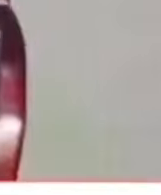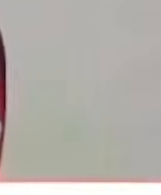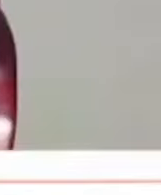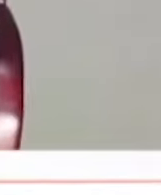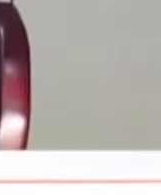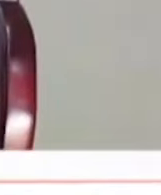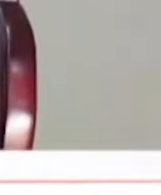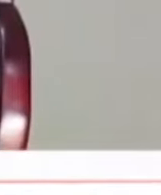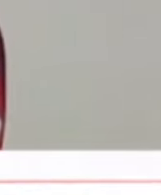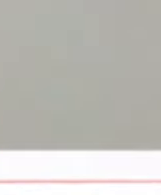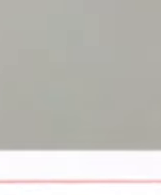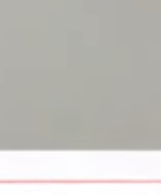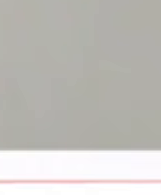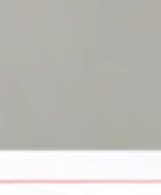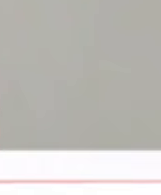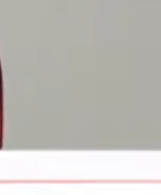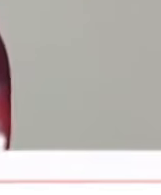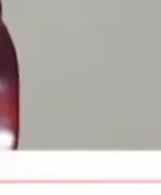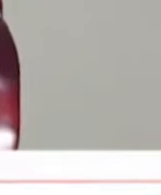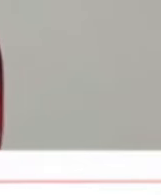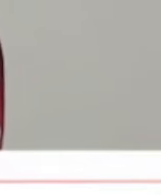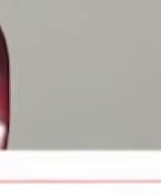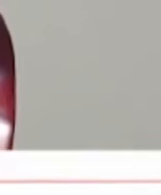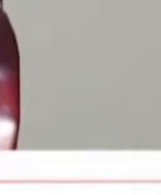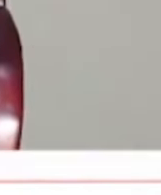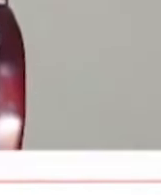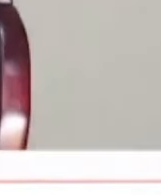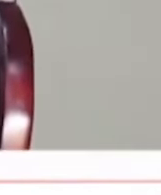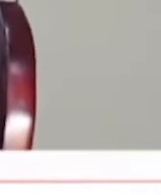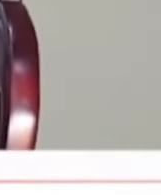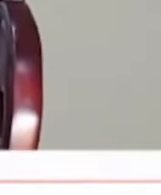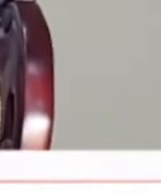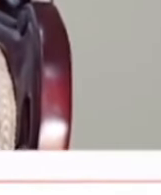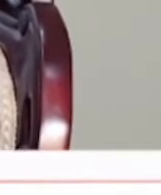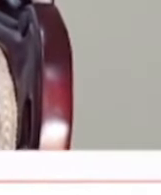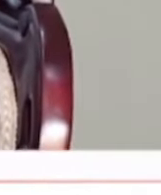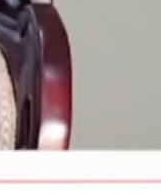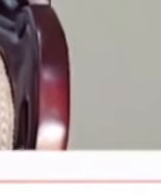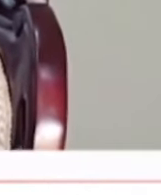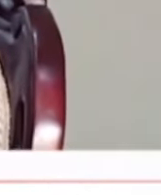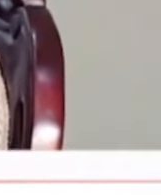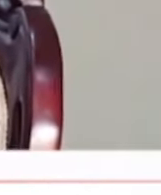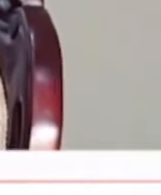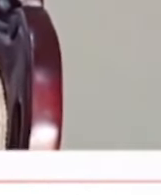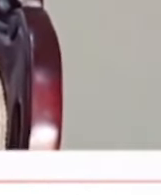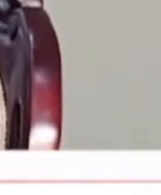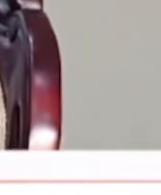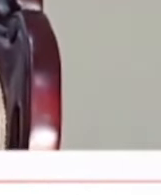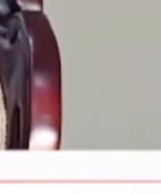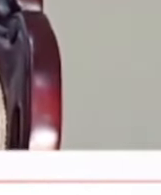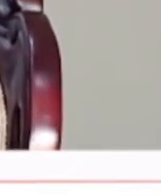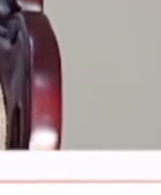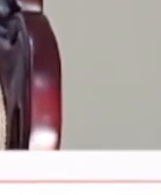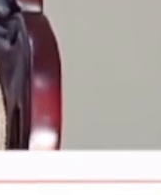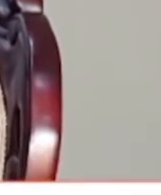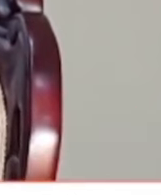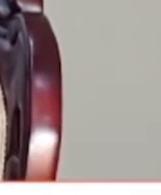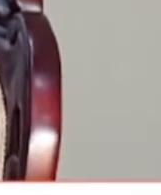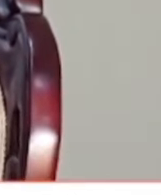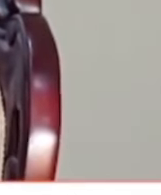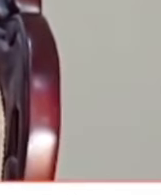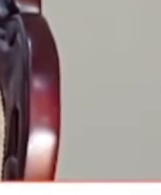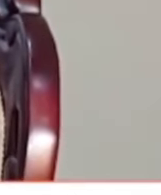We are proud of a project like this indeed to see a young